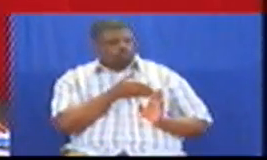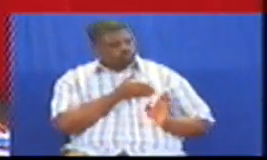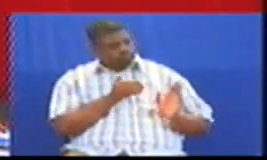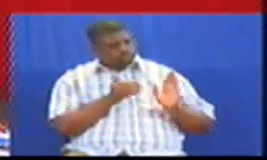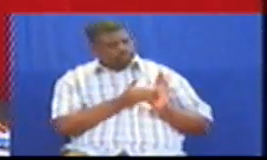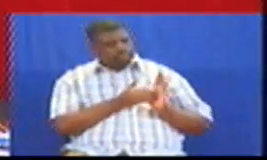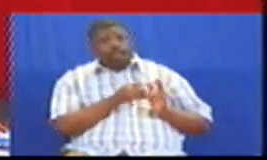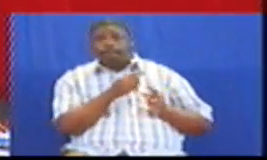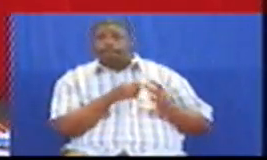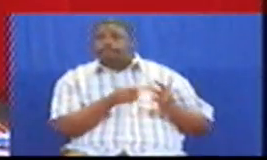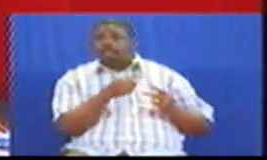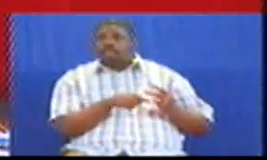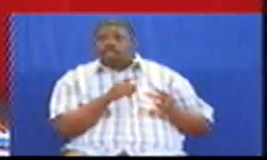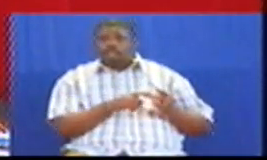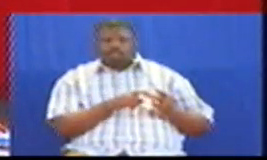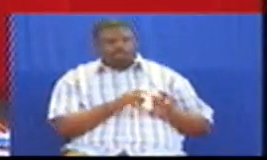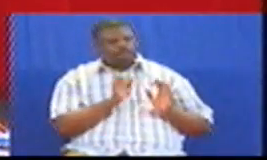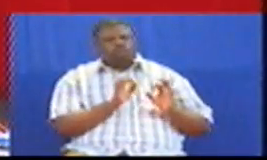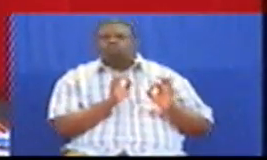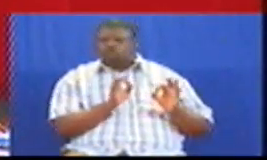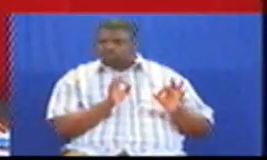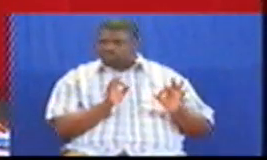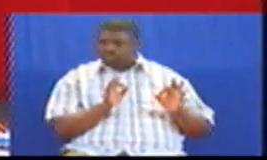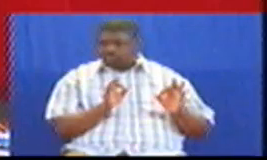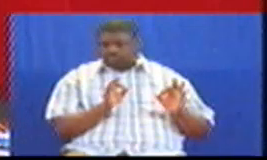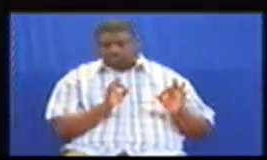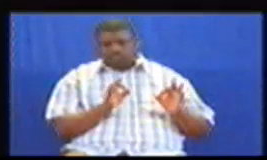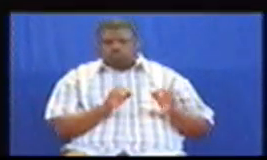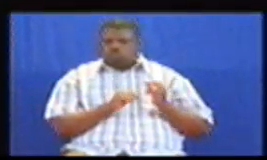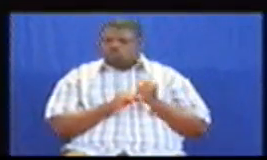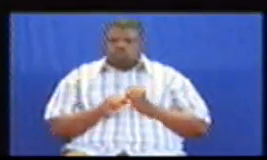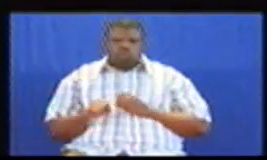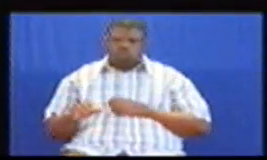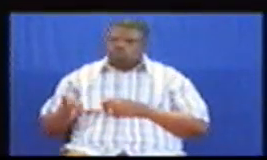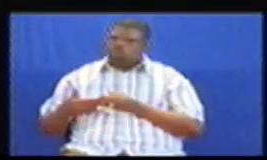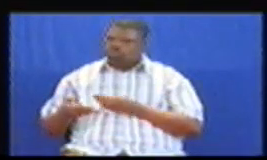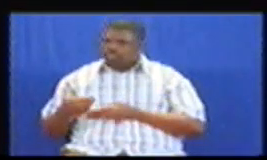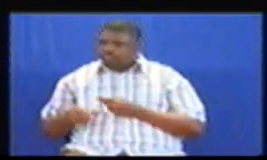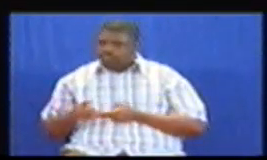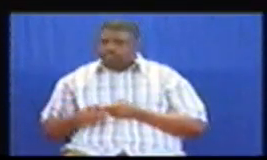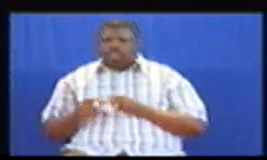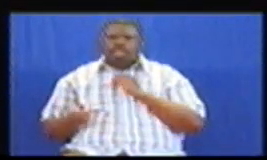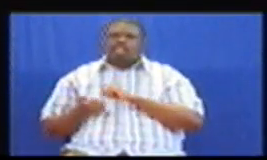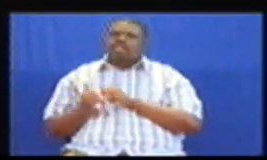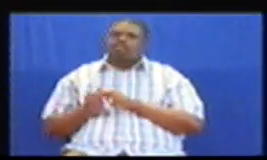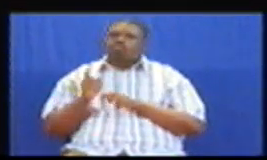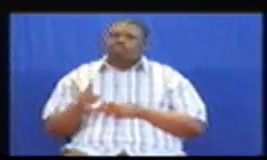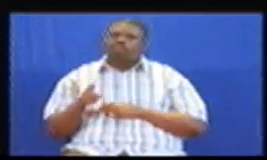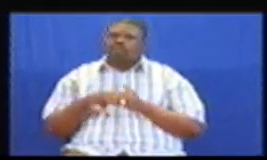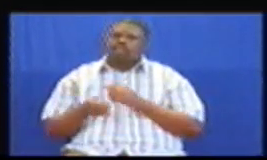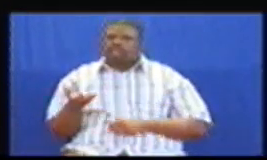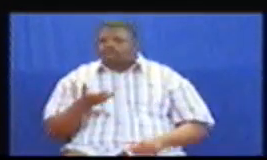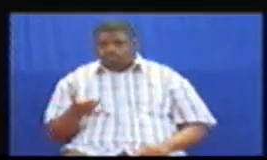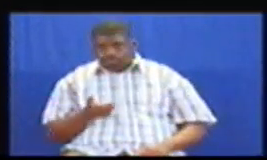zote mbili ni mazuri kabisa. Sheria ya uhujumu uchumi kwa sababu kuna tatizo limekuwepo katika jamii na